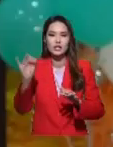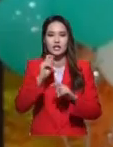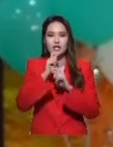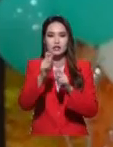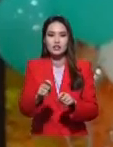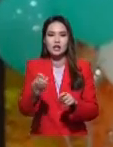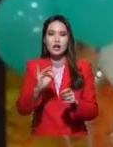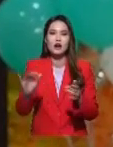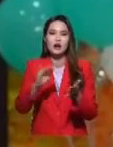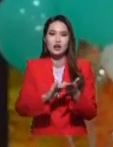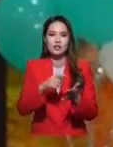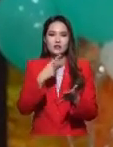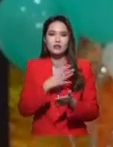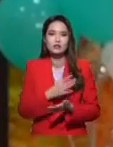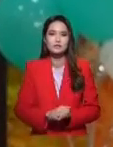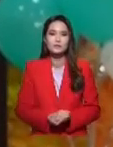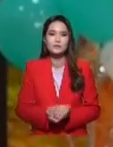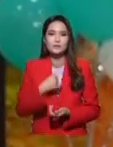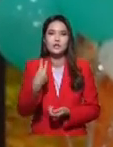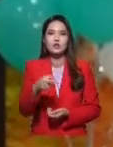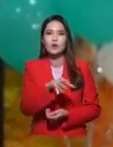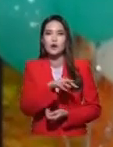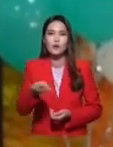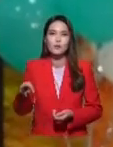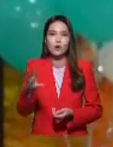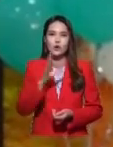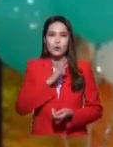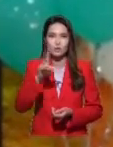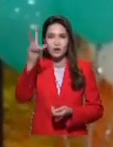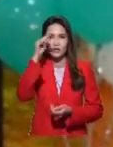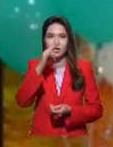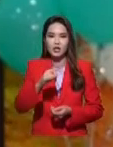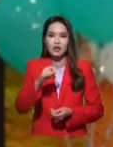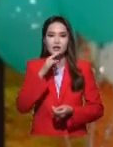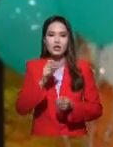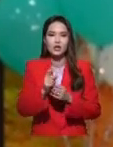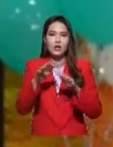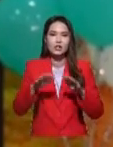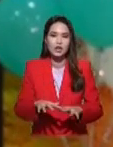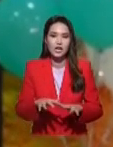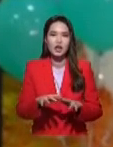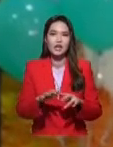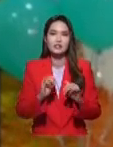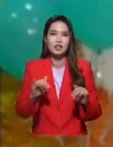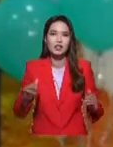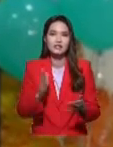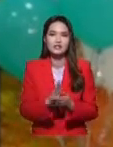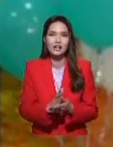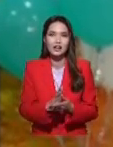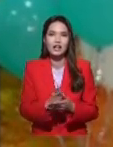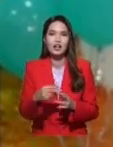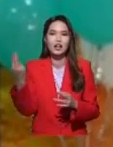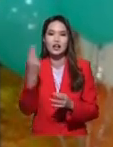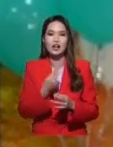айтты. Еліміздің 20 миллионшы тұрғыны болып өмір есігін ашқан нәресте Ақмола